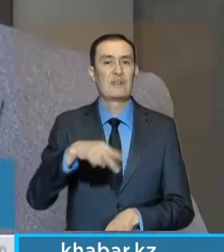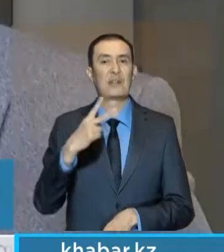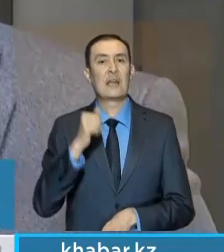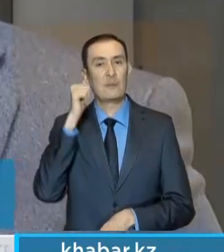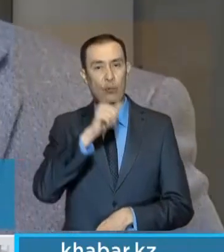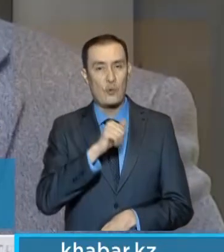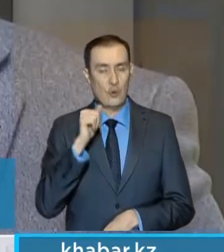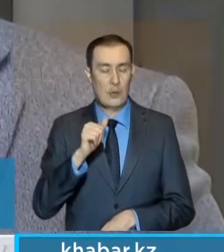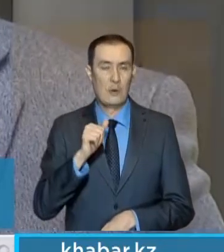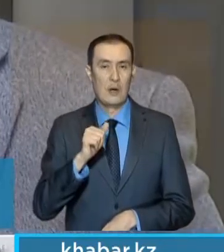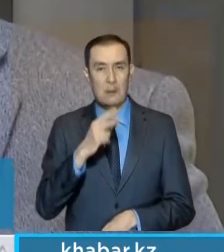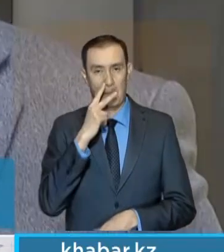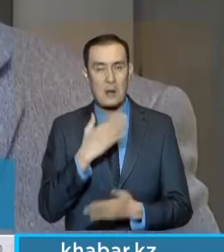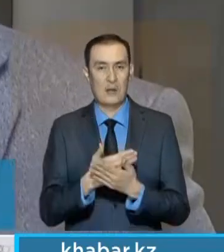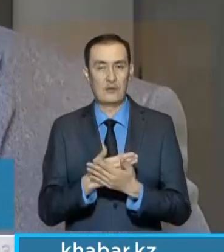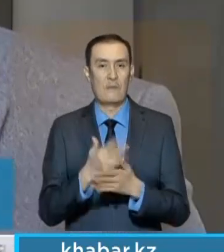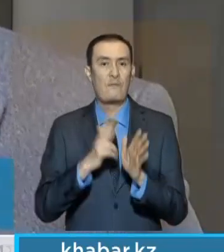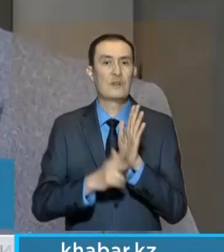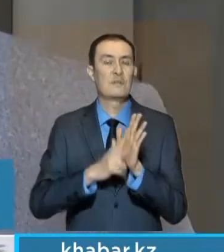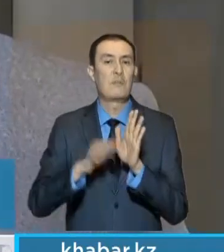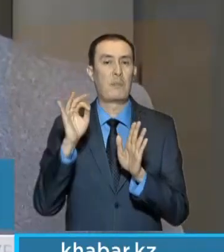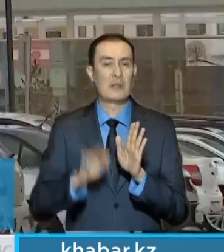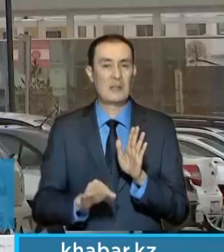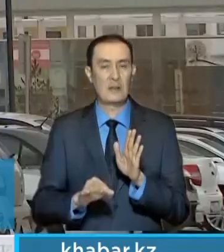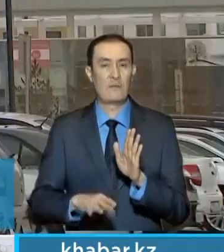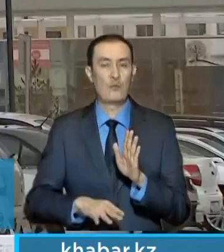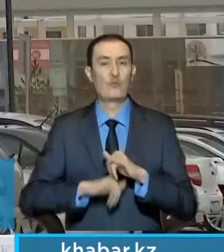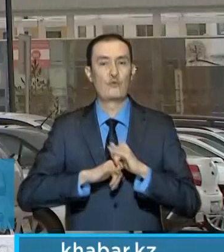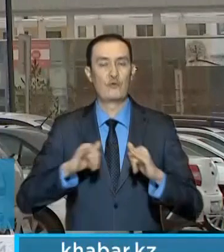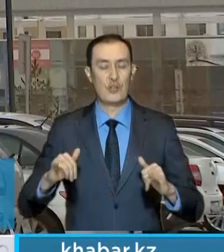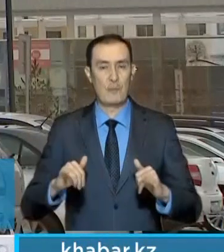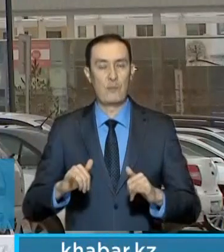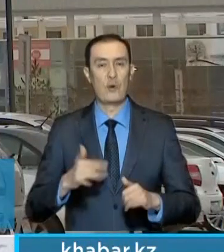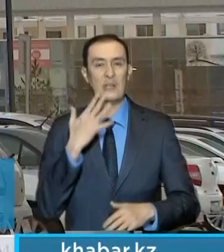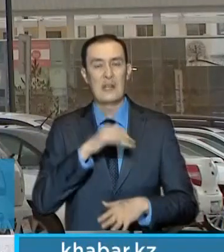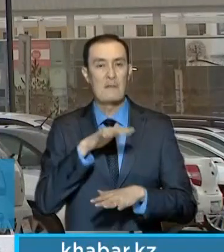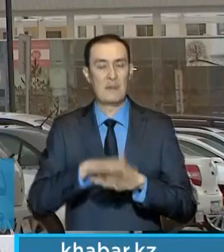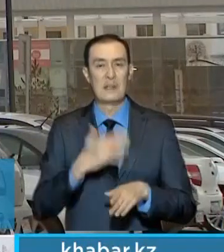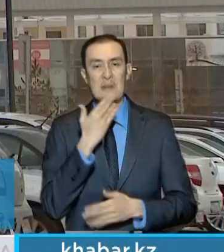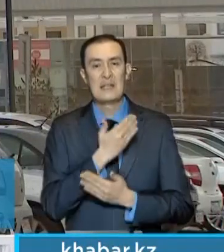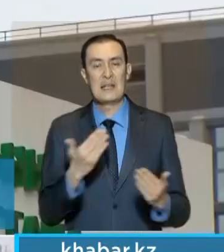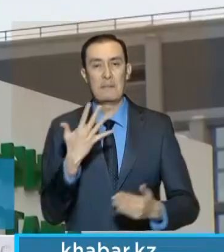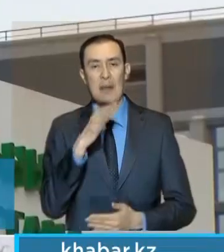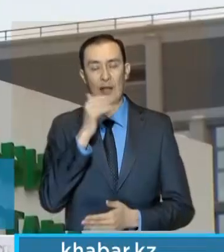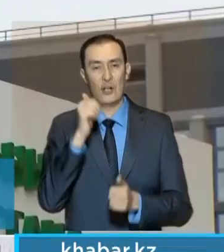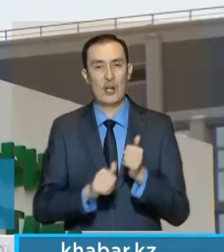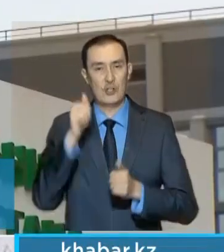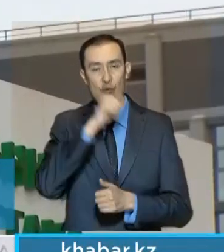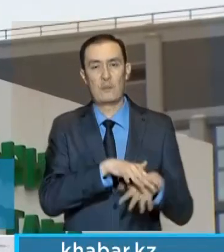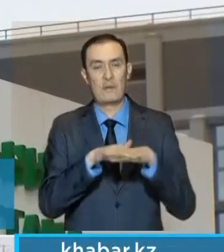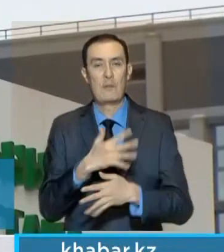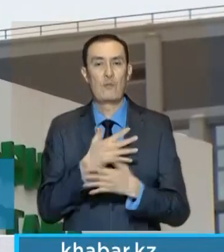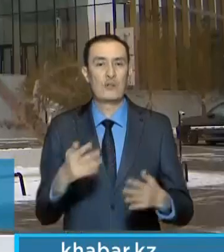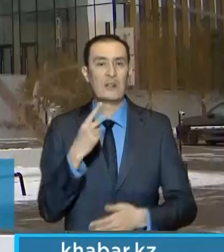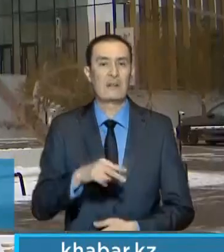периодом мы увидим то 80% роста по данным Нацбанка за последние 5 лет Казахстан ежегодно привлекал больше